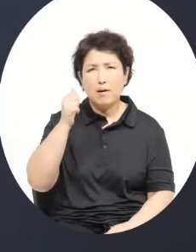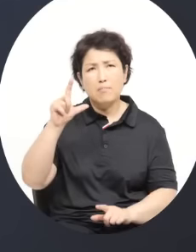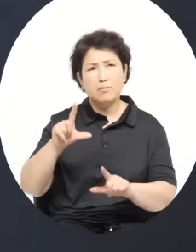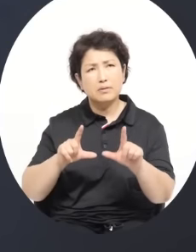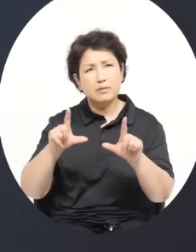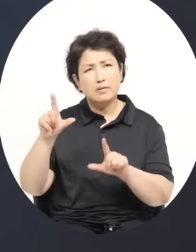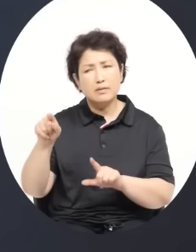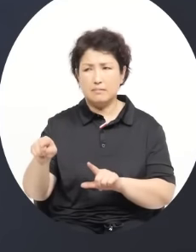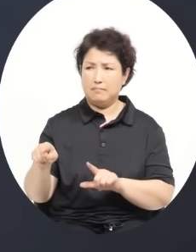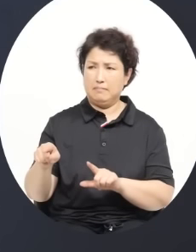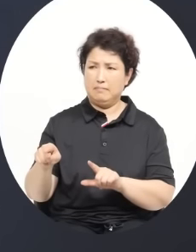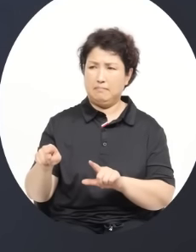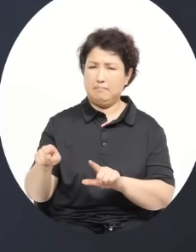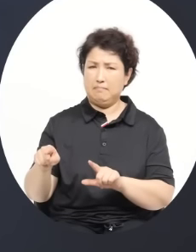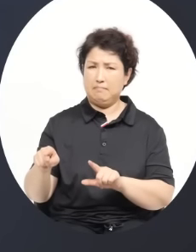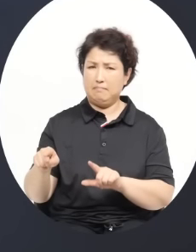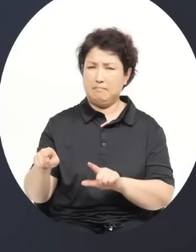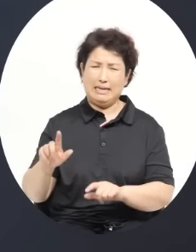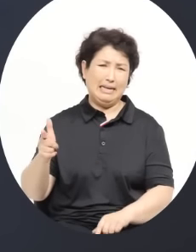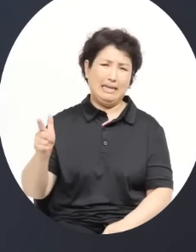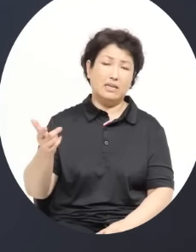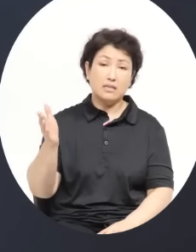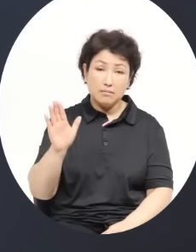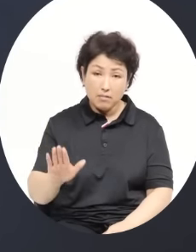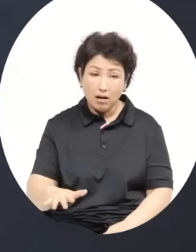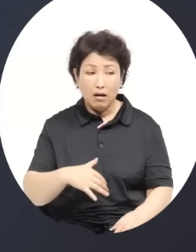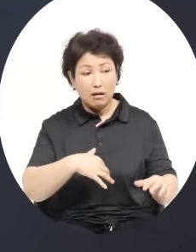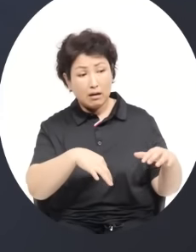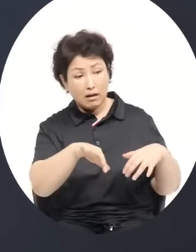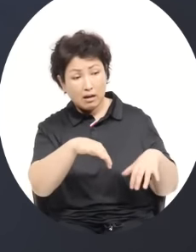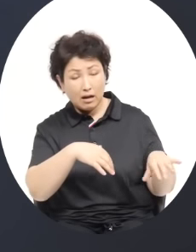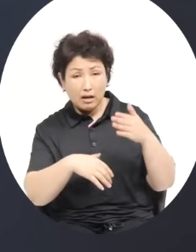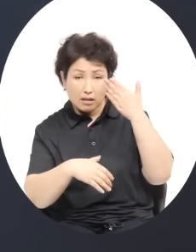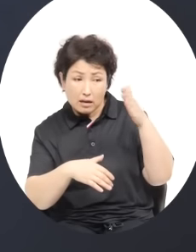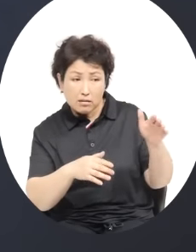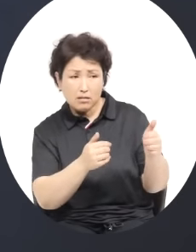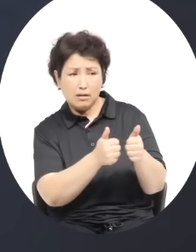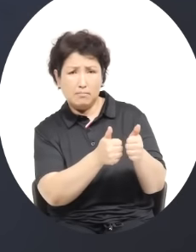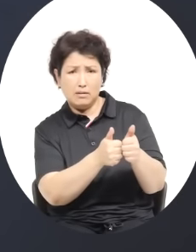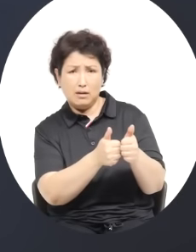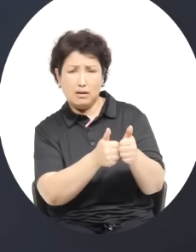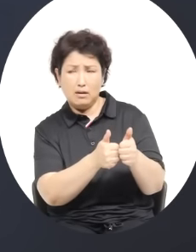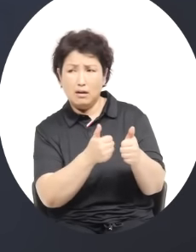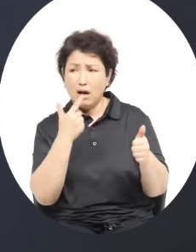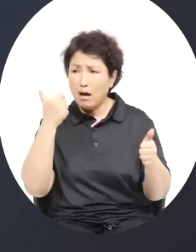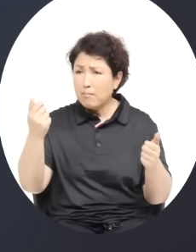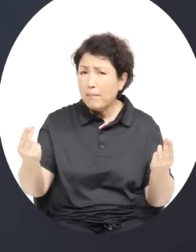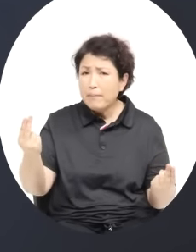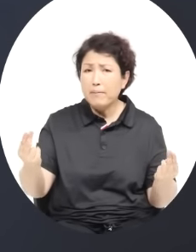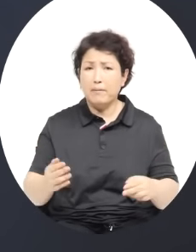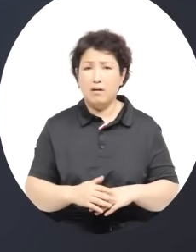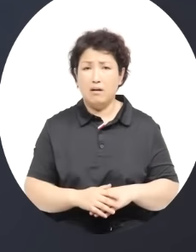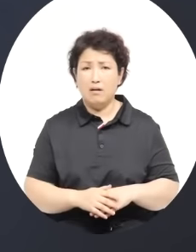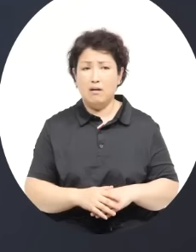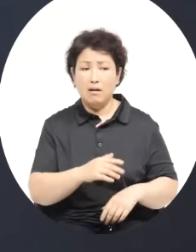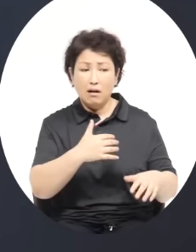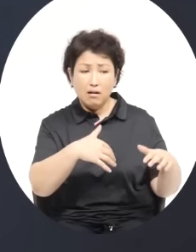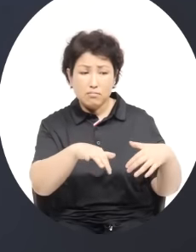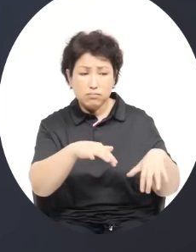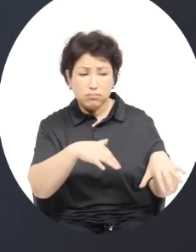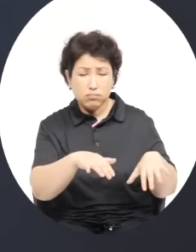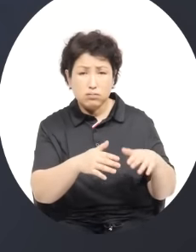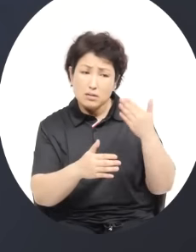아니다. 그러나, 길 가는 사람하고 비교해보면, 길 가는 사람보다는 낫다. 왜? 길 가는